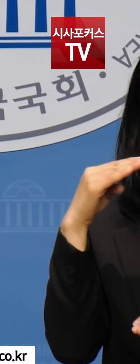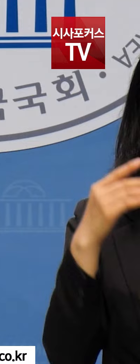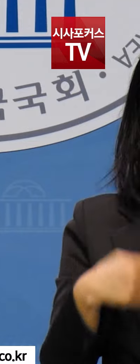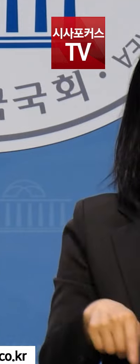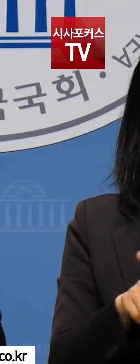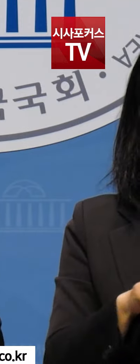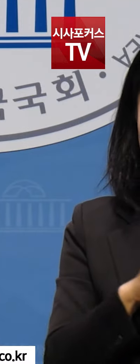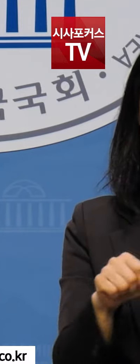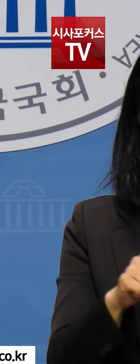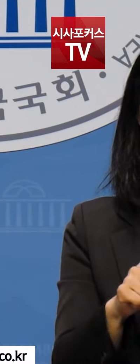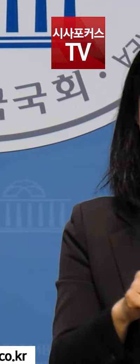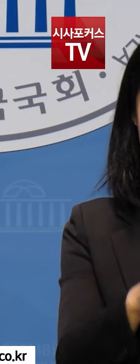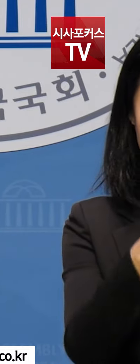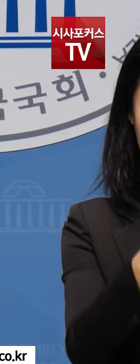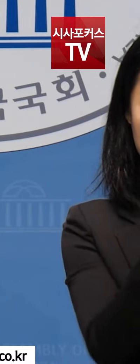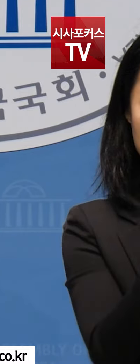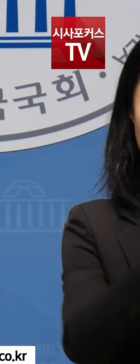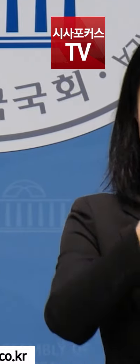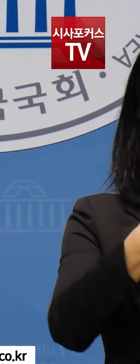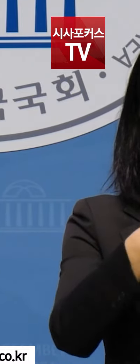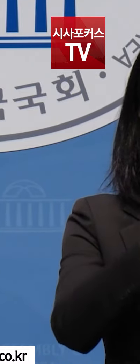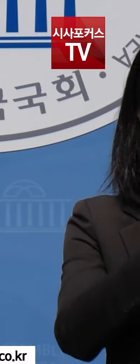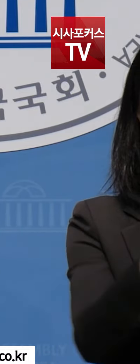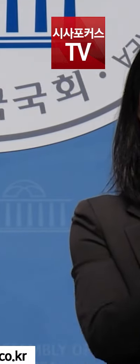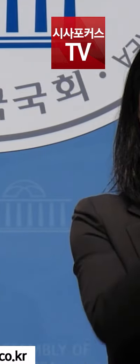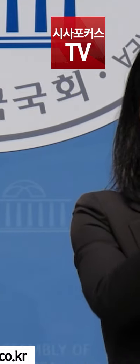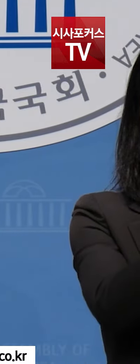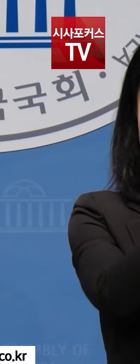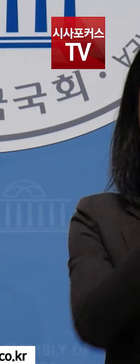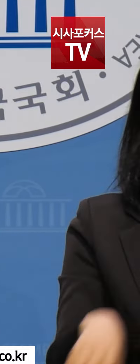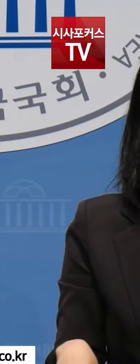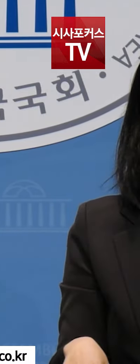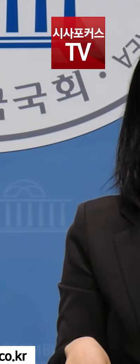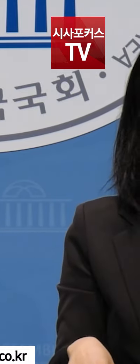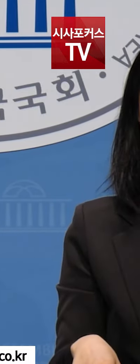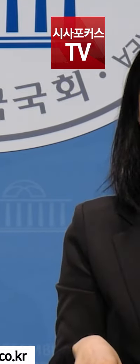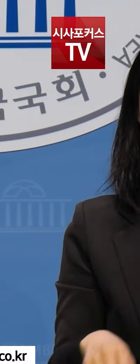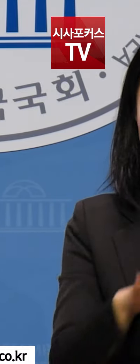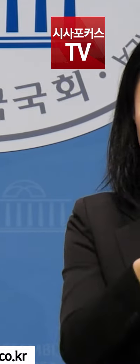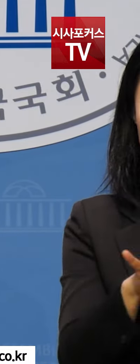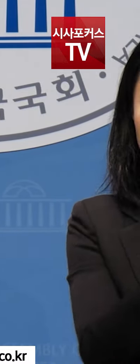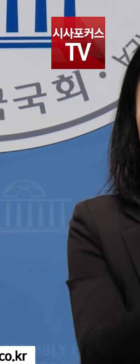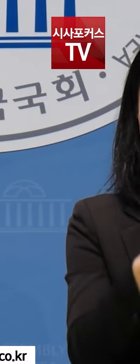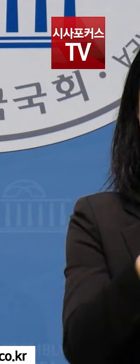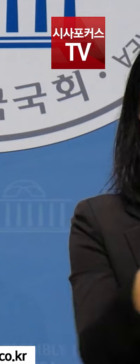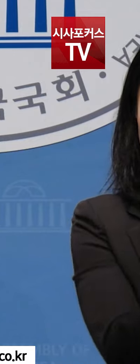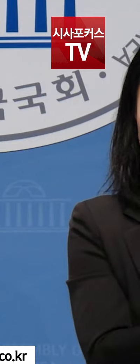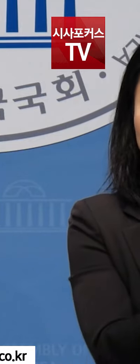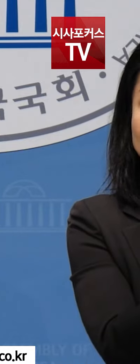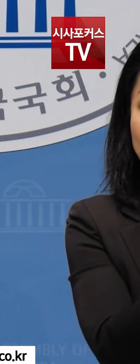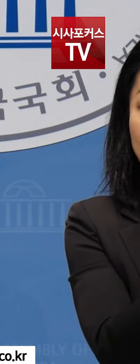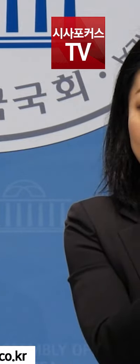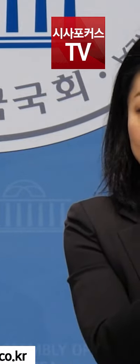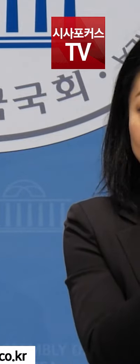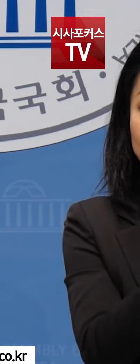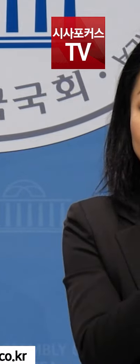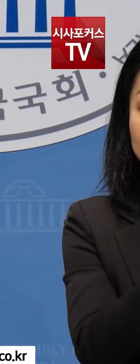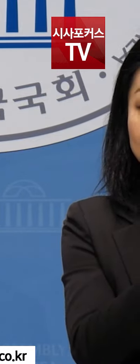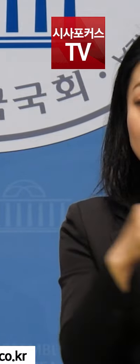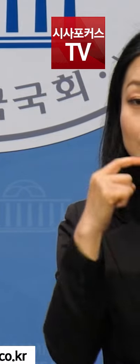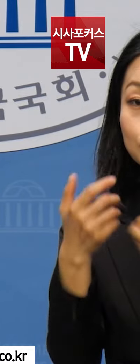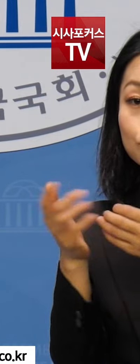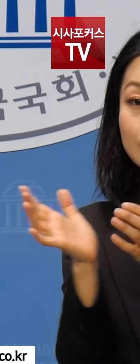박차를 가하는 김홍일 방통위원장을 끌어내리고 방통위를 민주당의 애완견으로 전락시키고자